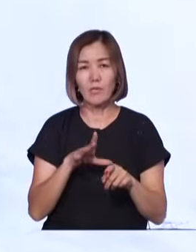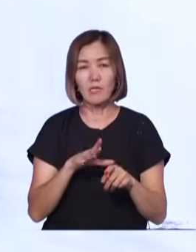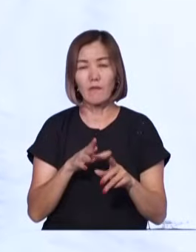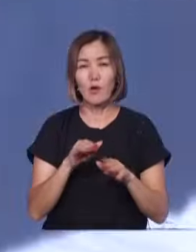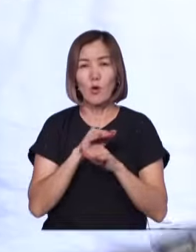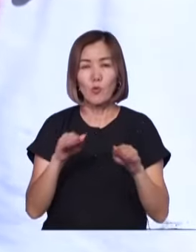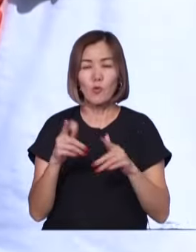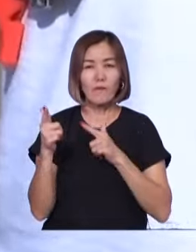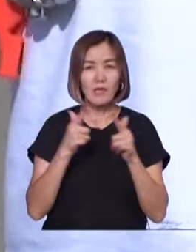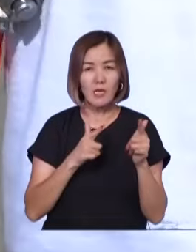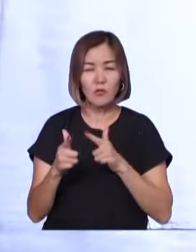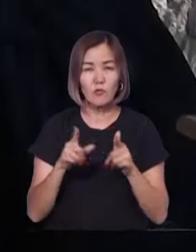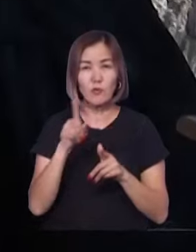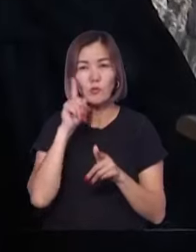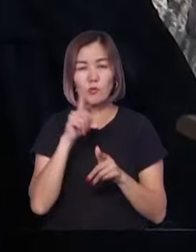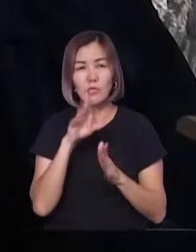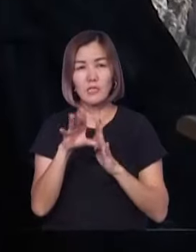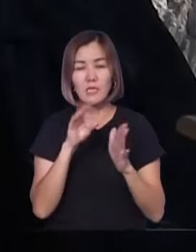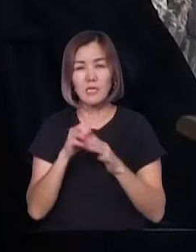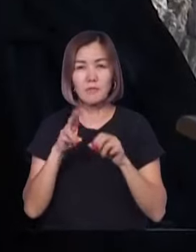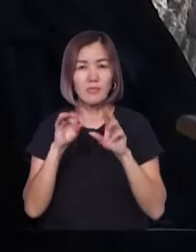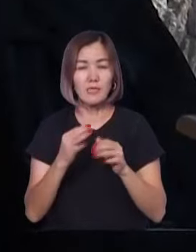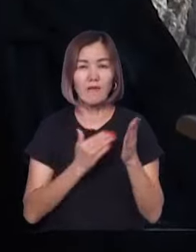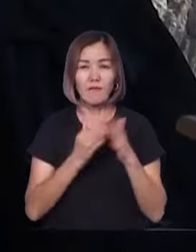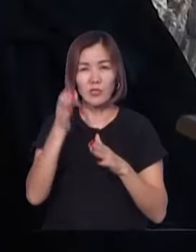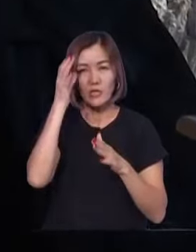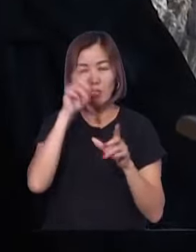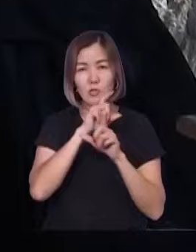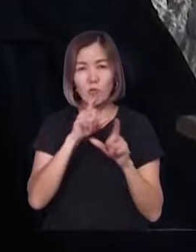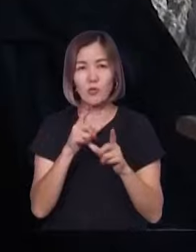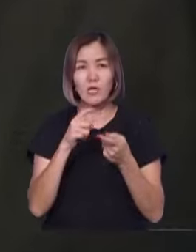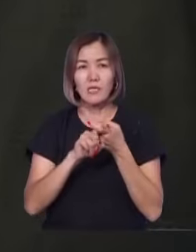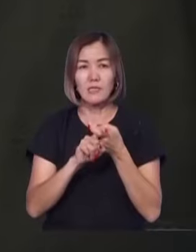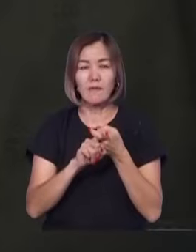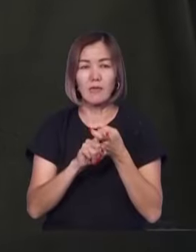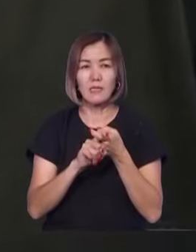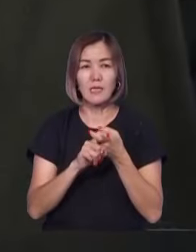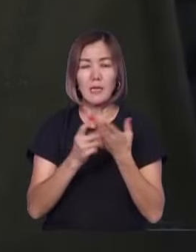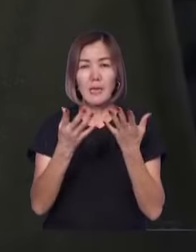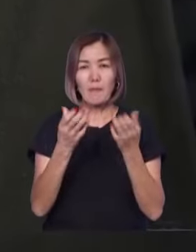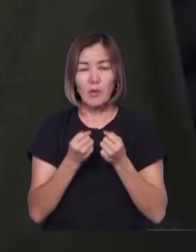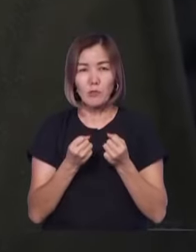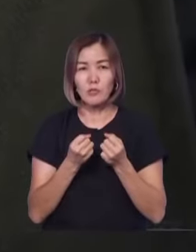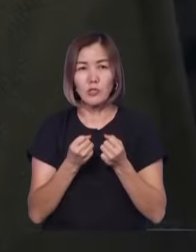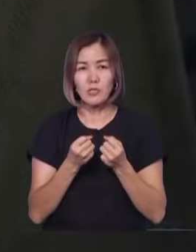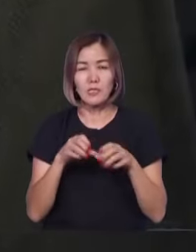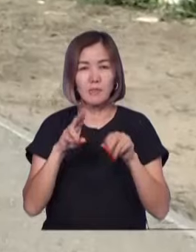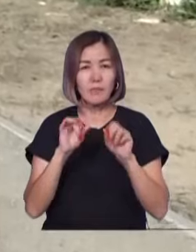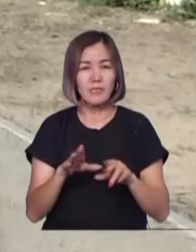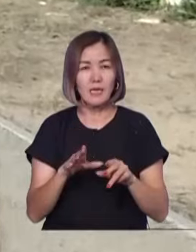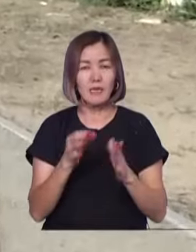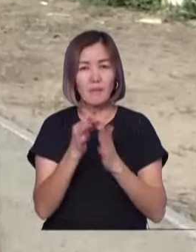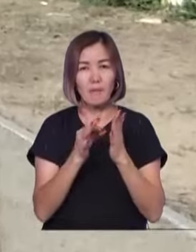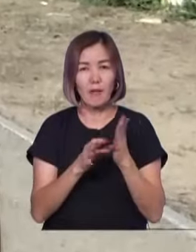физической готовности юношей определяется специалистами высшей категории В зависимости от полученных претендентами специальных